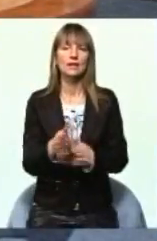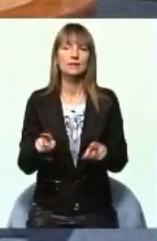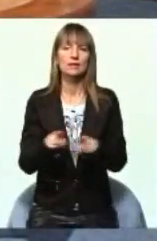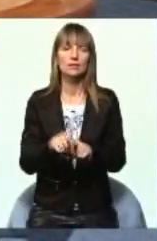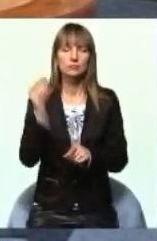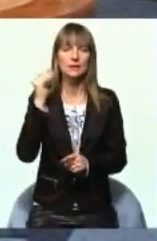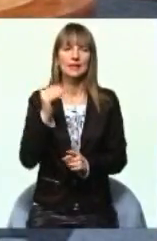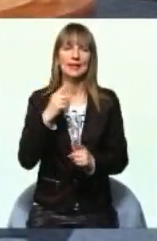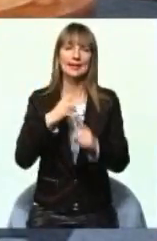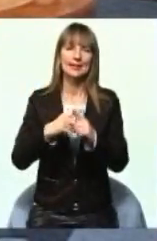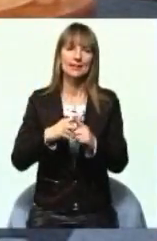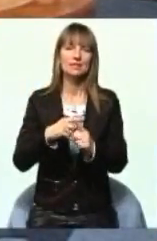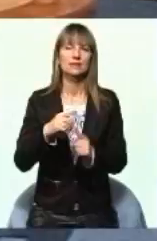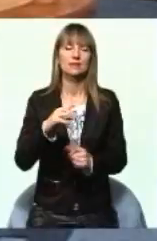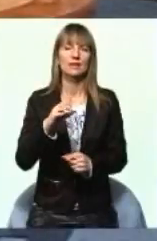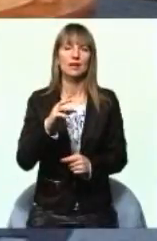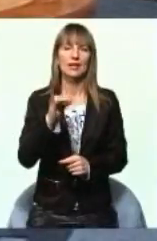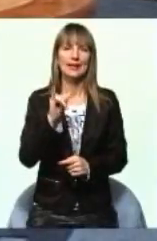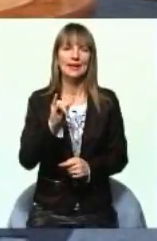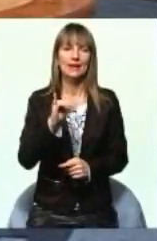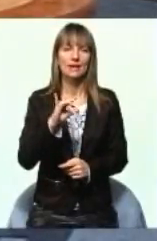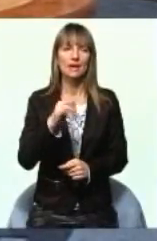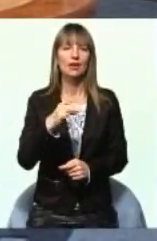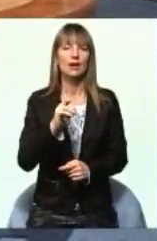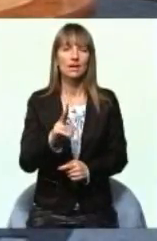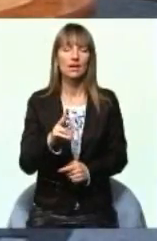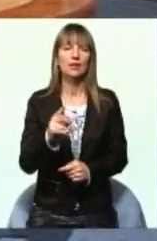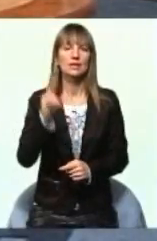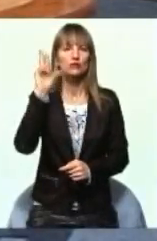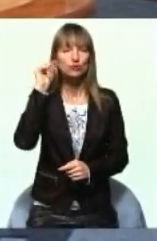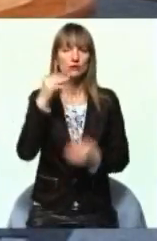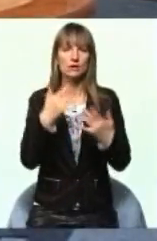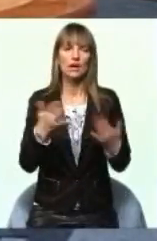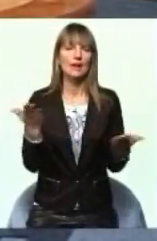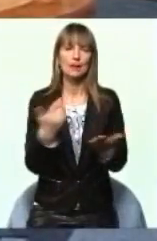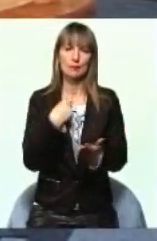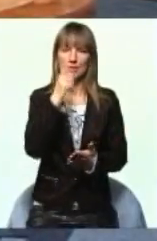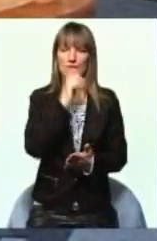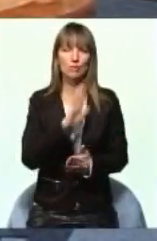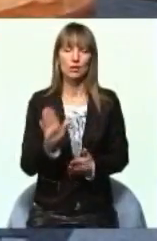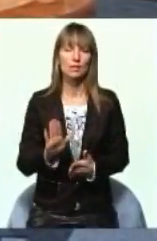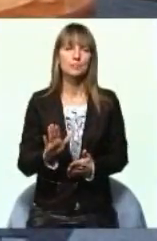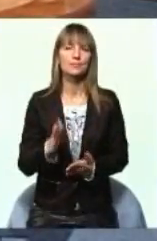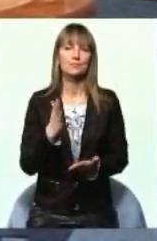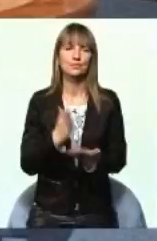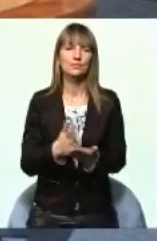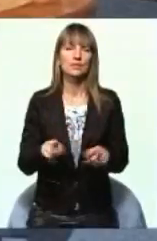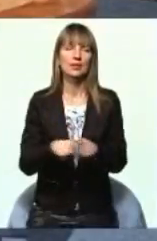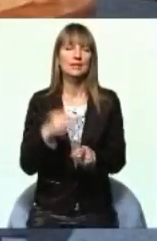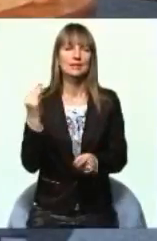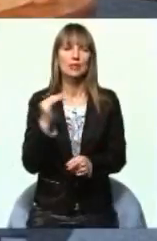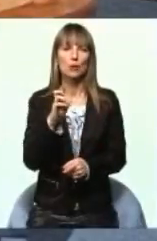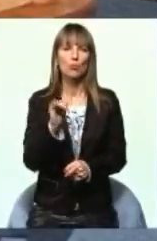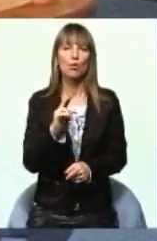як X, Y і дуже різноманітні такі букви та цифри, які ми навіть можемо і не зрозуміти. І, до речі, є така цікава буква,